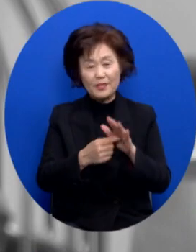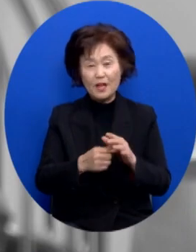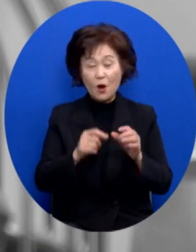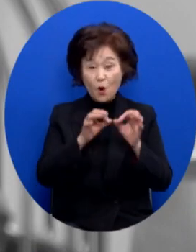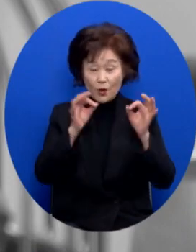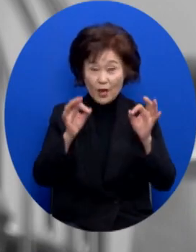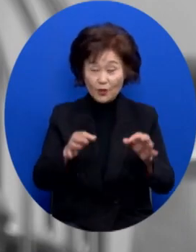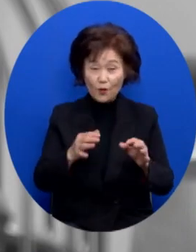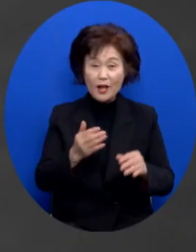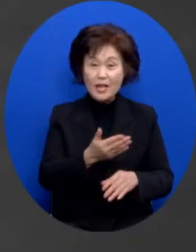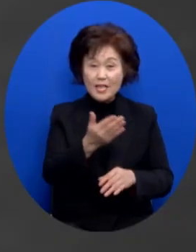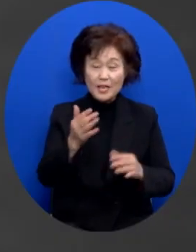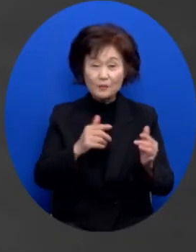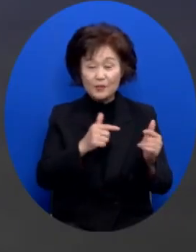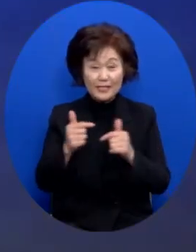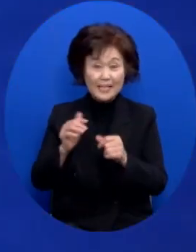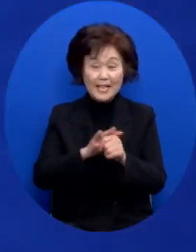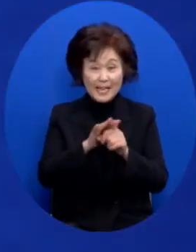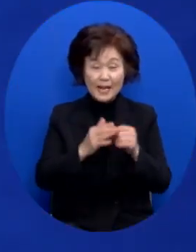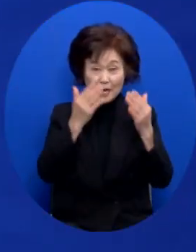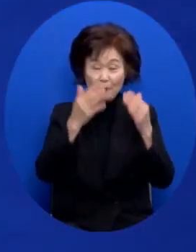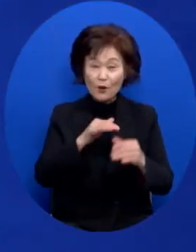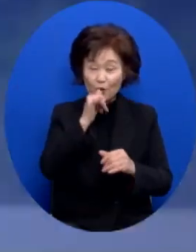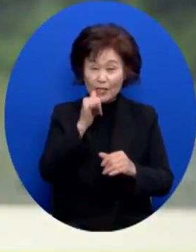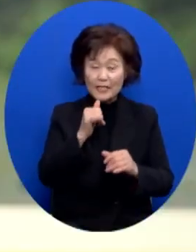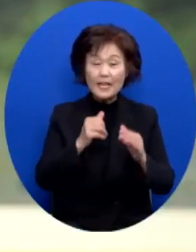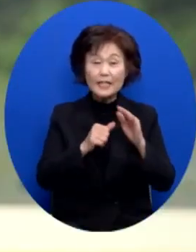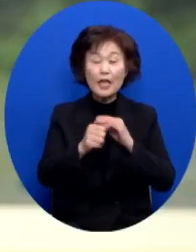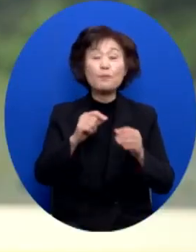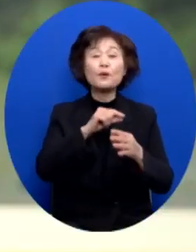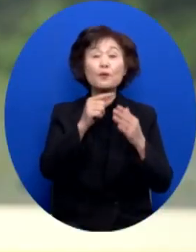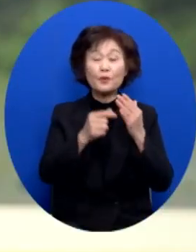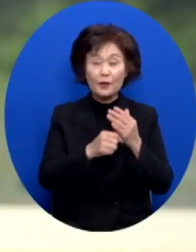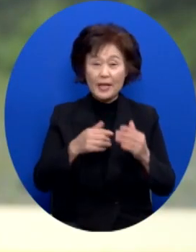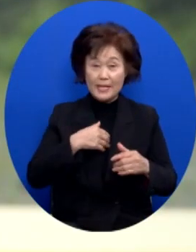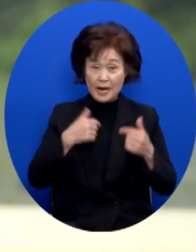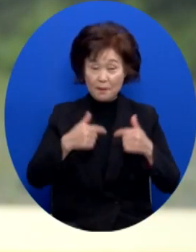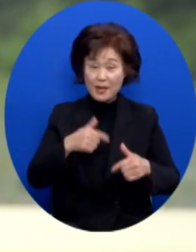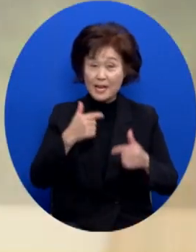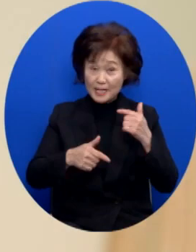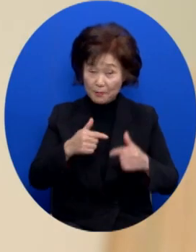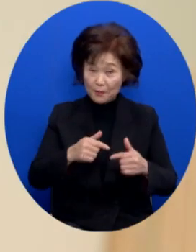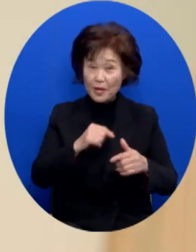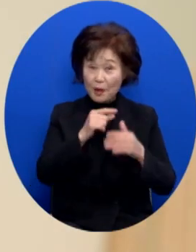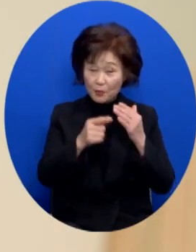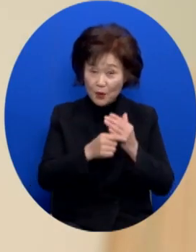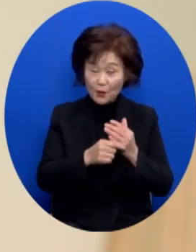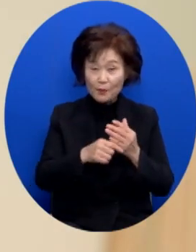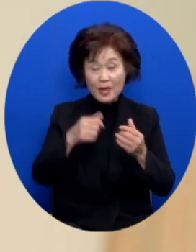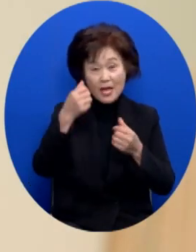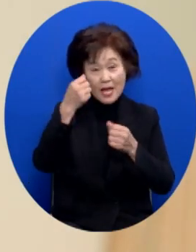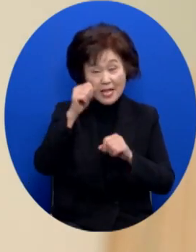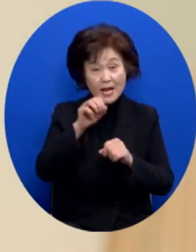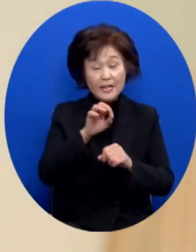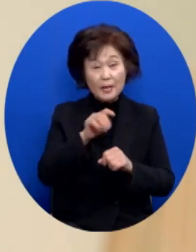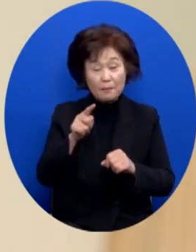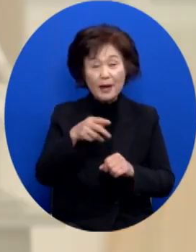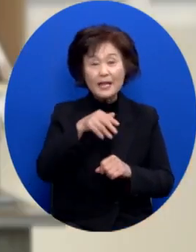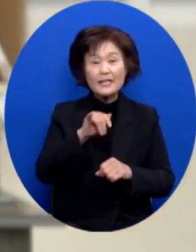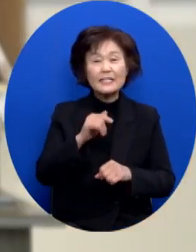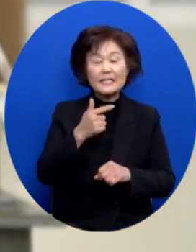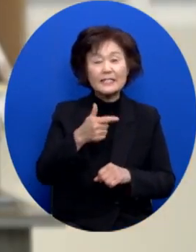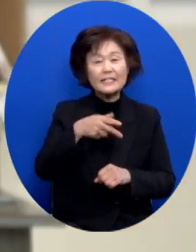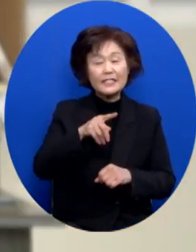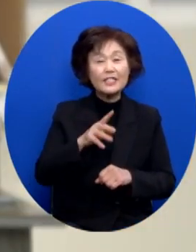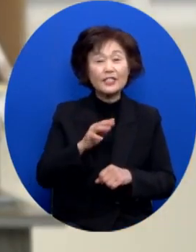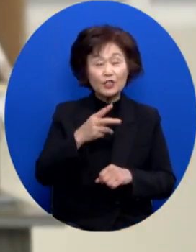오랫동안 시청자들의 사랑을 받고 있는 CTS 대표 프로그램 내가 매일 기쁘게는 연기파 배우로 알려진 신현준 씨를